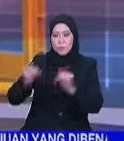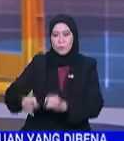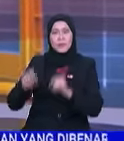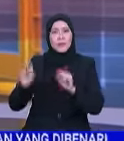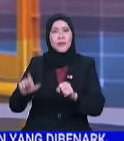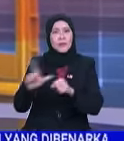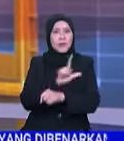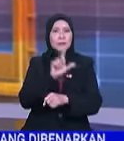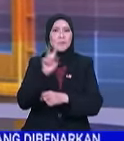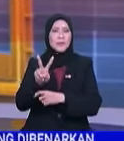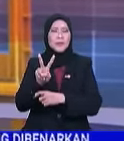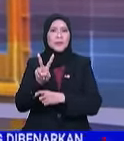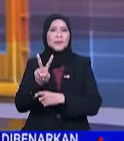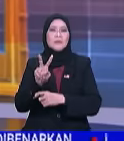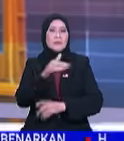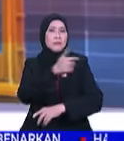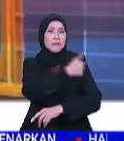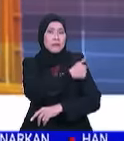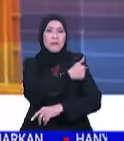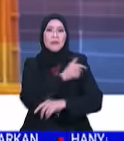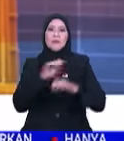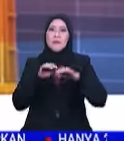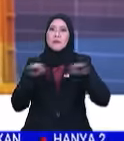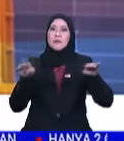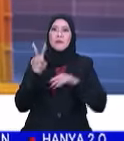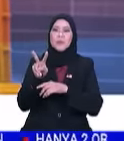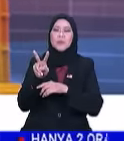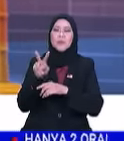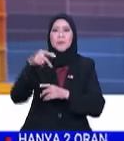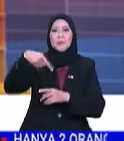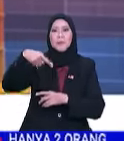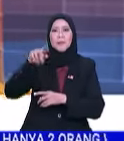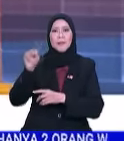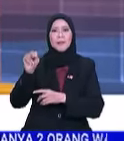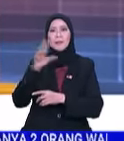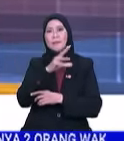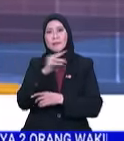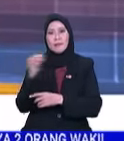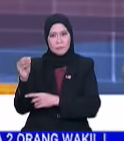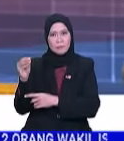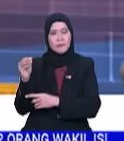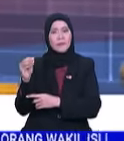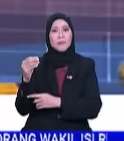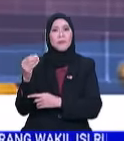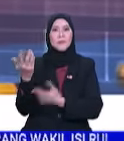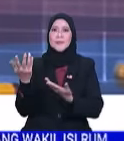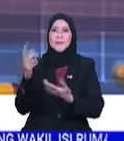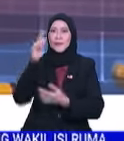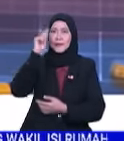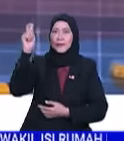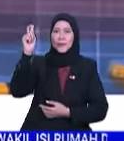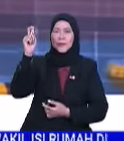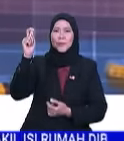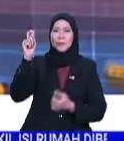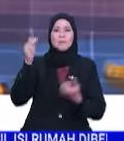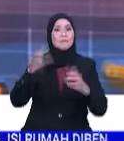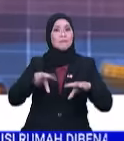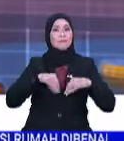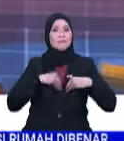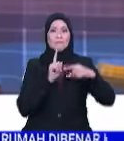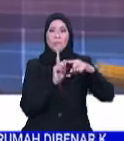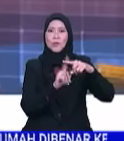di negeri-negeri fasa 2 Pelan Pemulihan Negara PPN dan seterusnya. Mereka yang ditemui di Terengganu menyambut baik